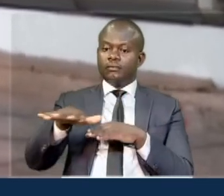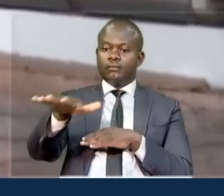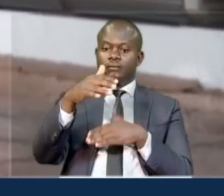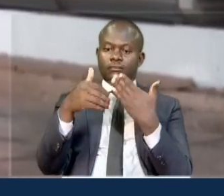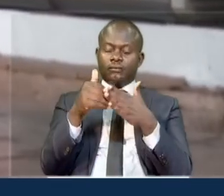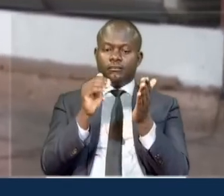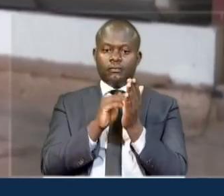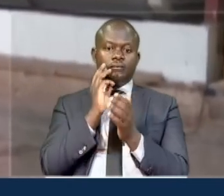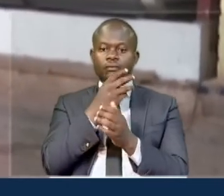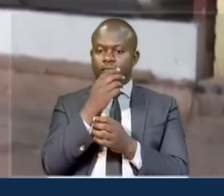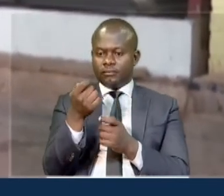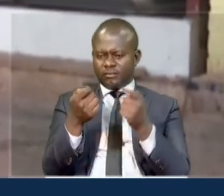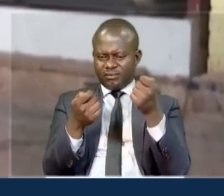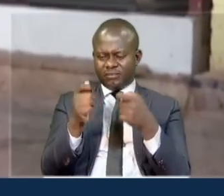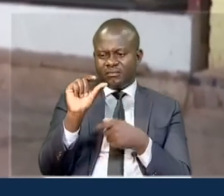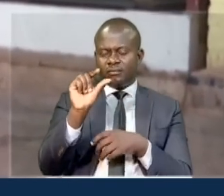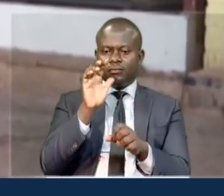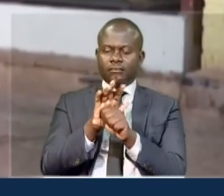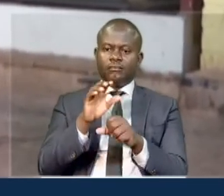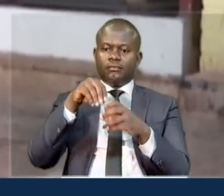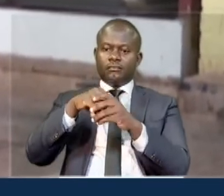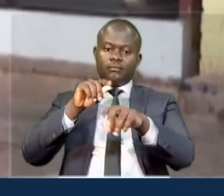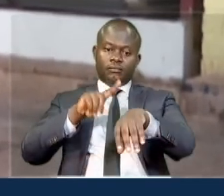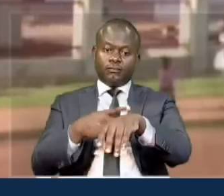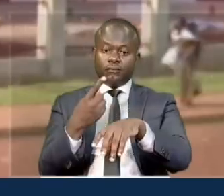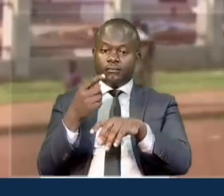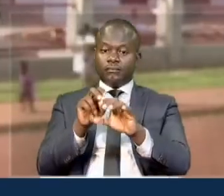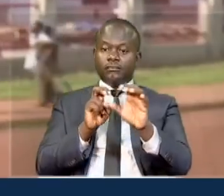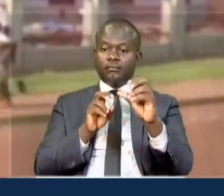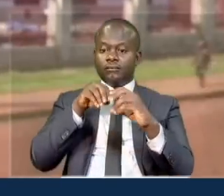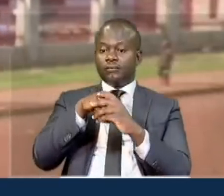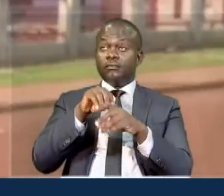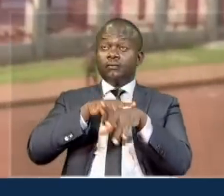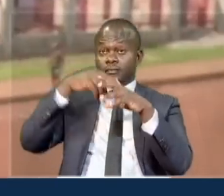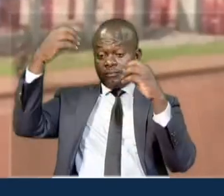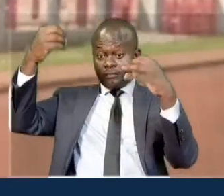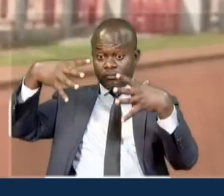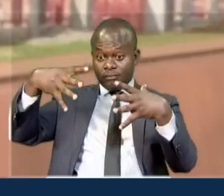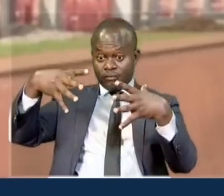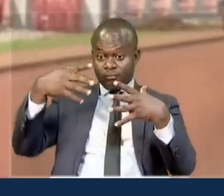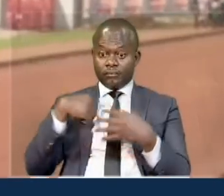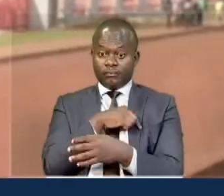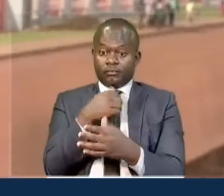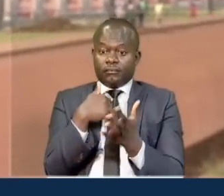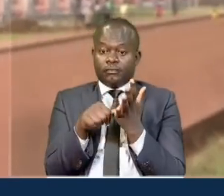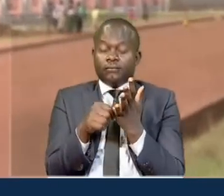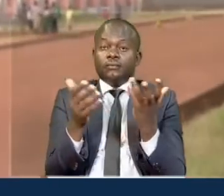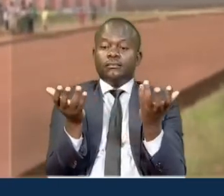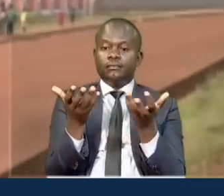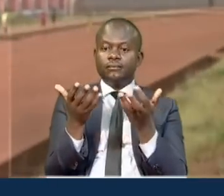munsi amazi ni make cyane. Nko mu gihe tuvuyemo kiki byo twahuye n'ikibazo